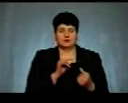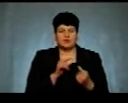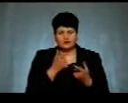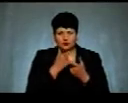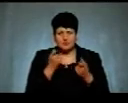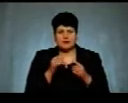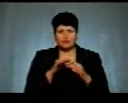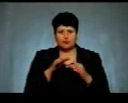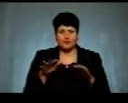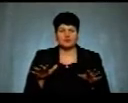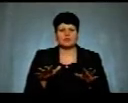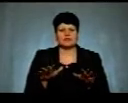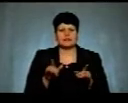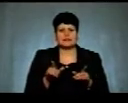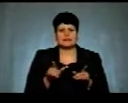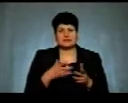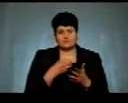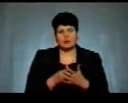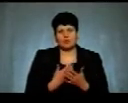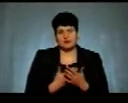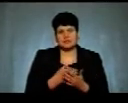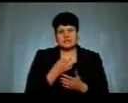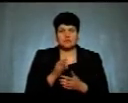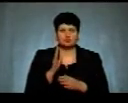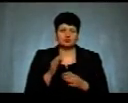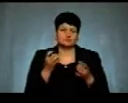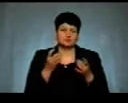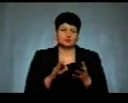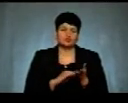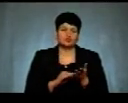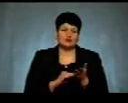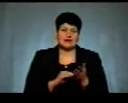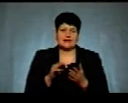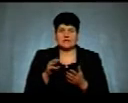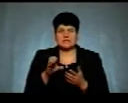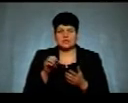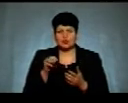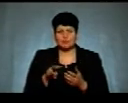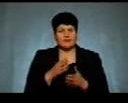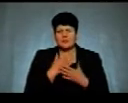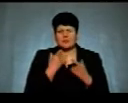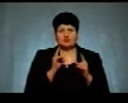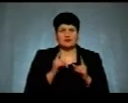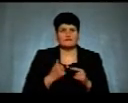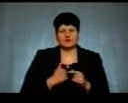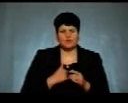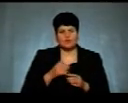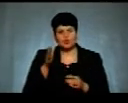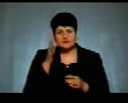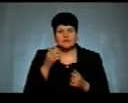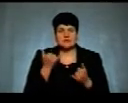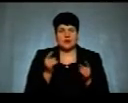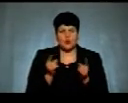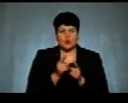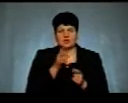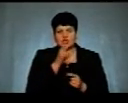інформаційному просторі. І скажу на власному прикладі, будучи цивільним журналістом чи не маючи навіть військової освіти, за